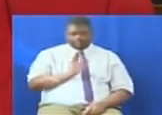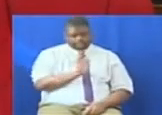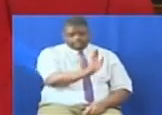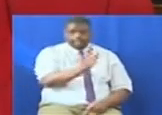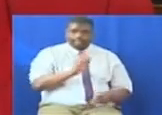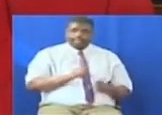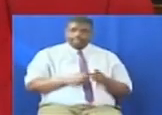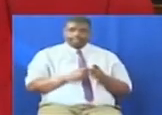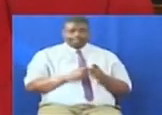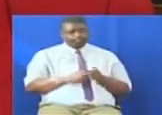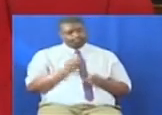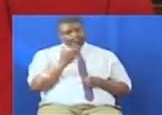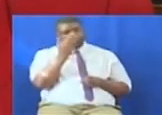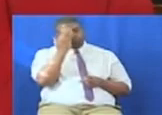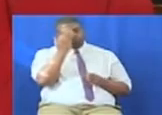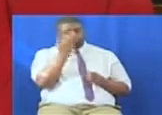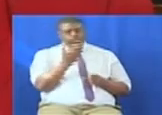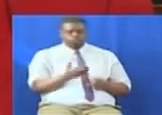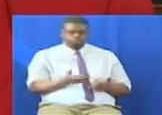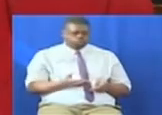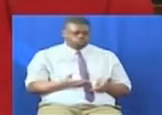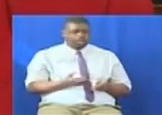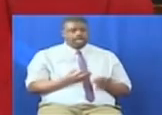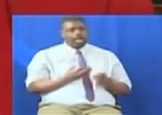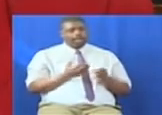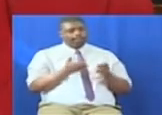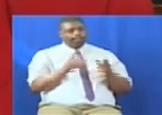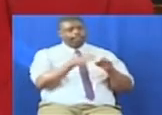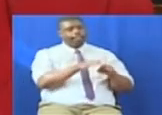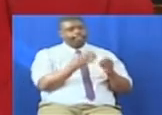Mungu alivyomjalia karama za kuona mbali,